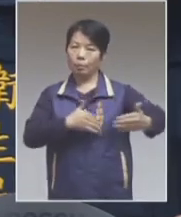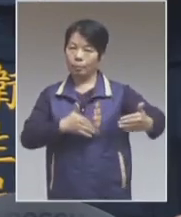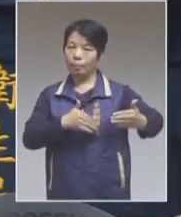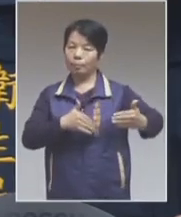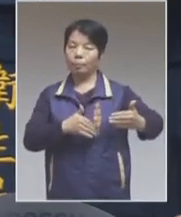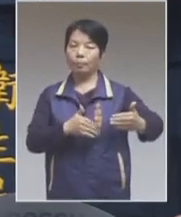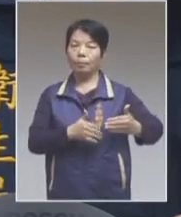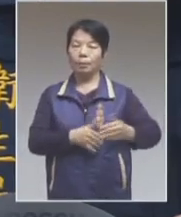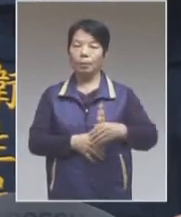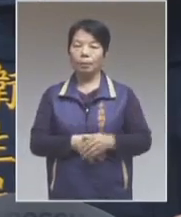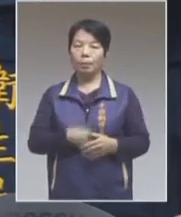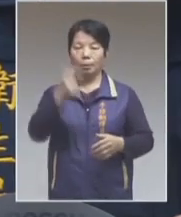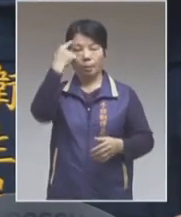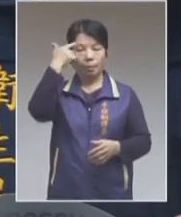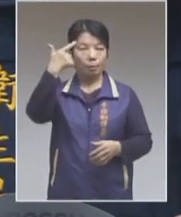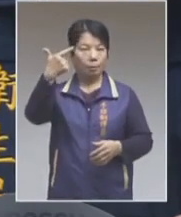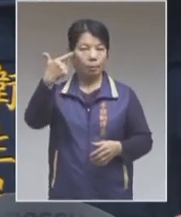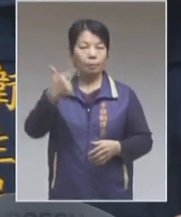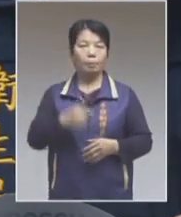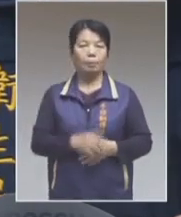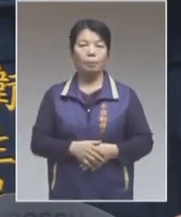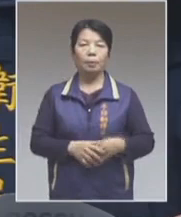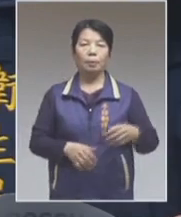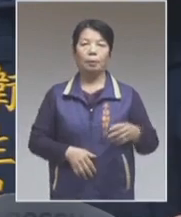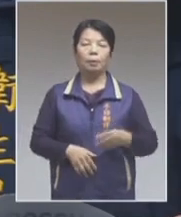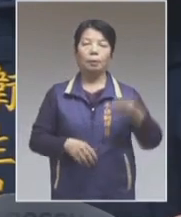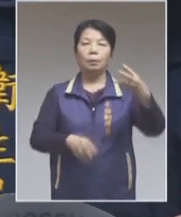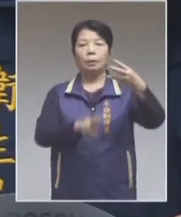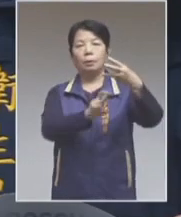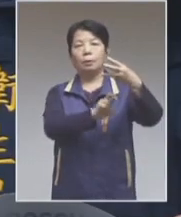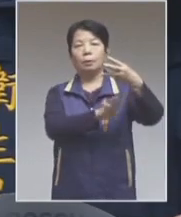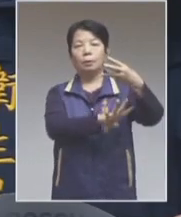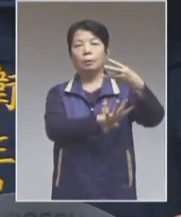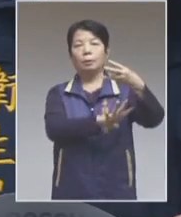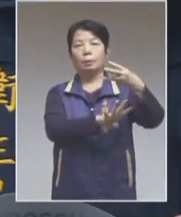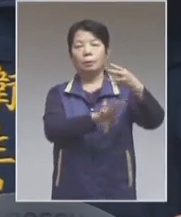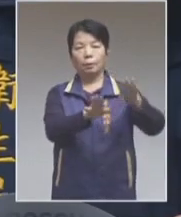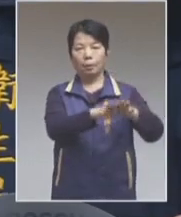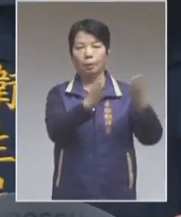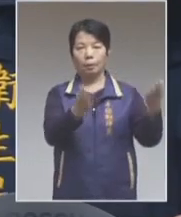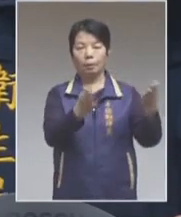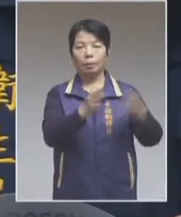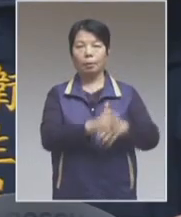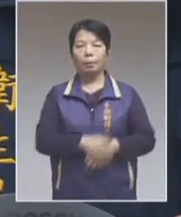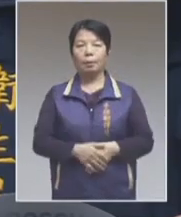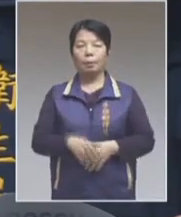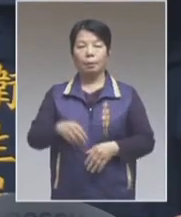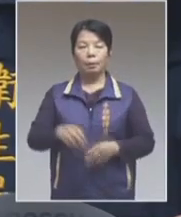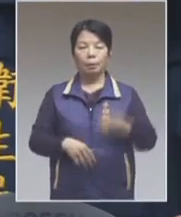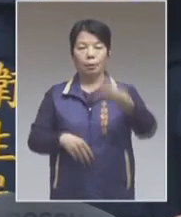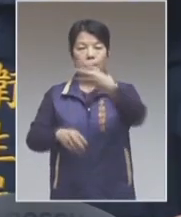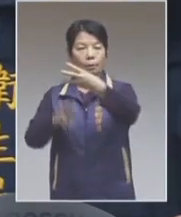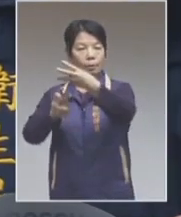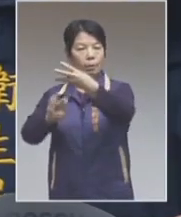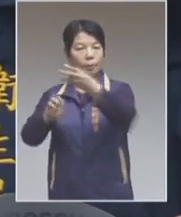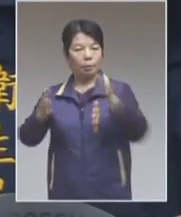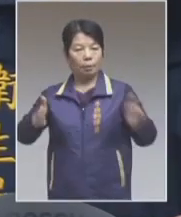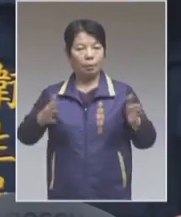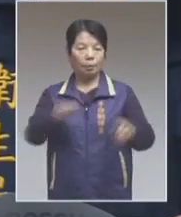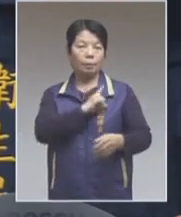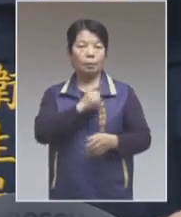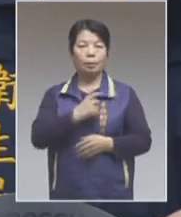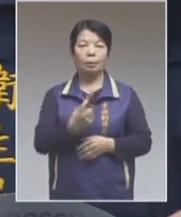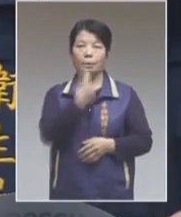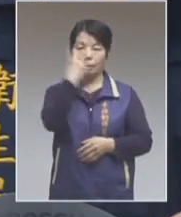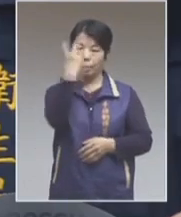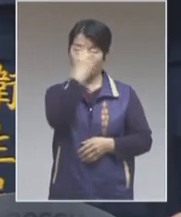是接触之后的第六天，3月24号开始接触的第六天，在3月30号这天，他自己快筛